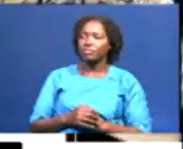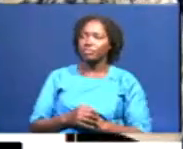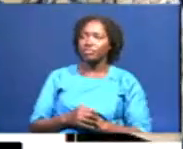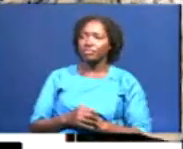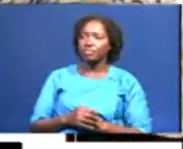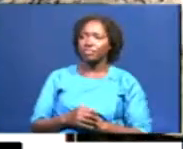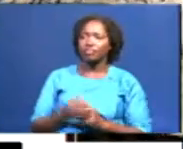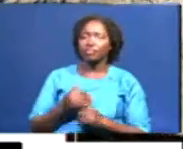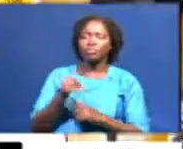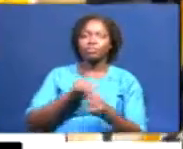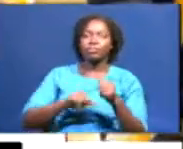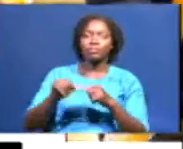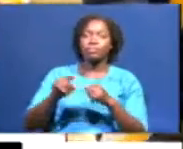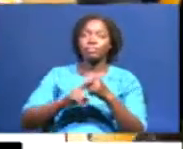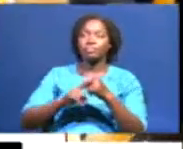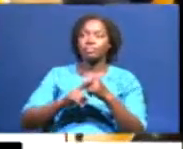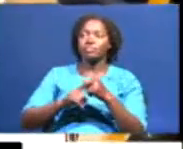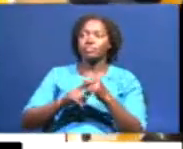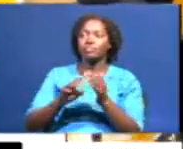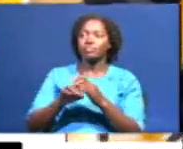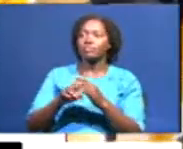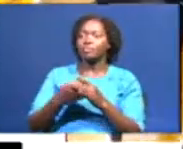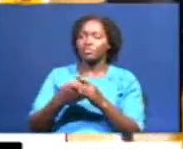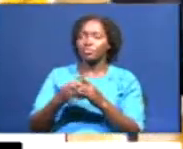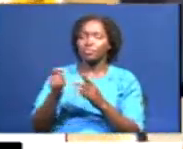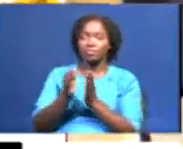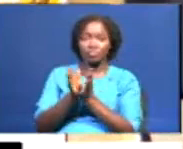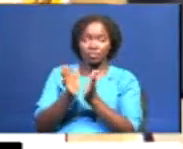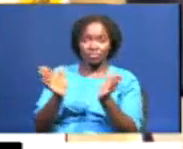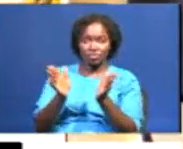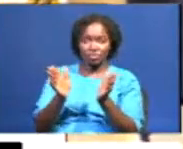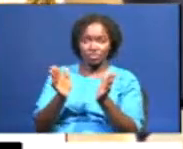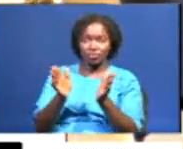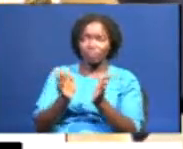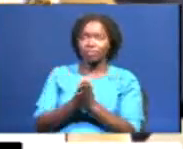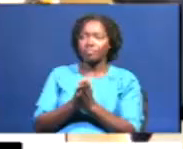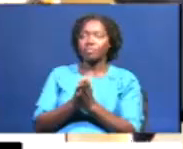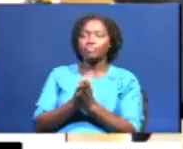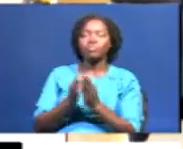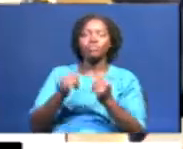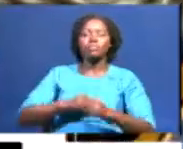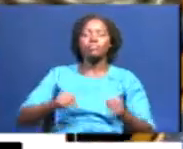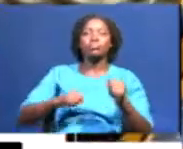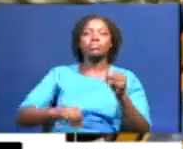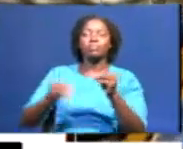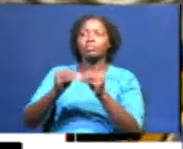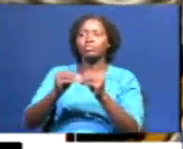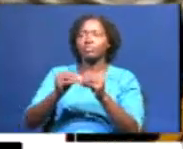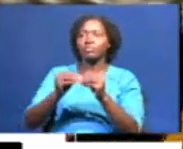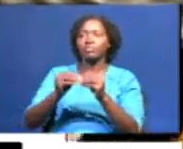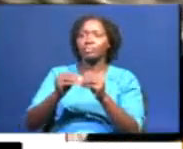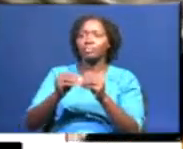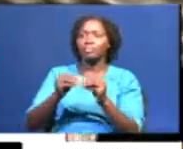Baada ya raundi 6 za mwanzo za mashindano ya chess ya Kenya Open, ambapo wachezaji wenye hadhi ya Grandmaster walikutana, Timur